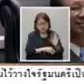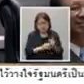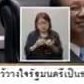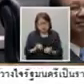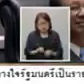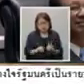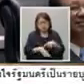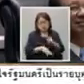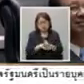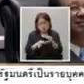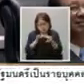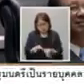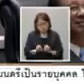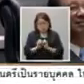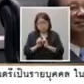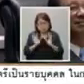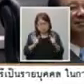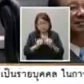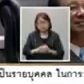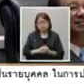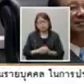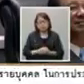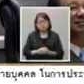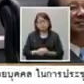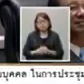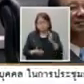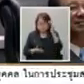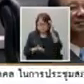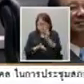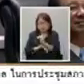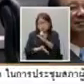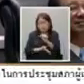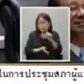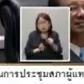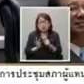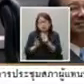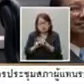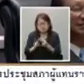านวินิจฉัยเด็ดขาดว่าท่านเสรีพิสุทธิ์ขออนุญาตเอ่ยนามท่